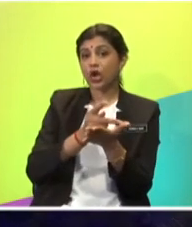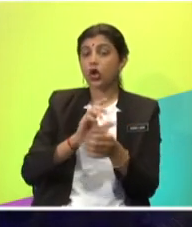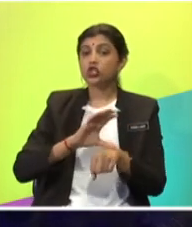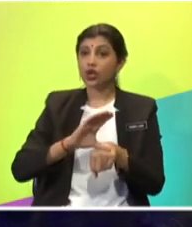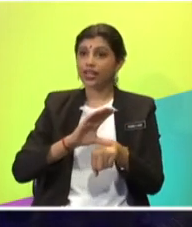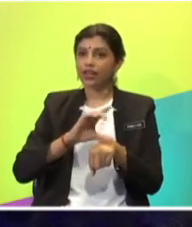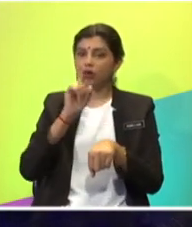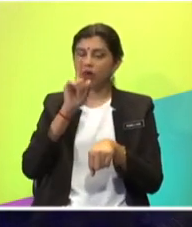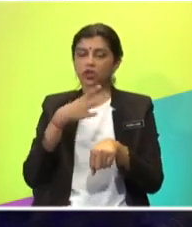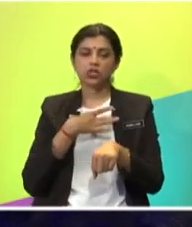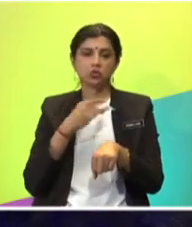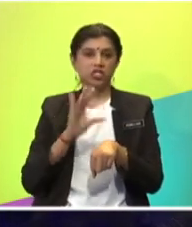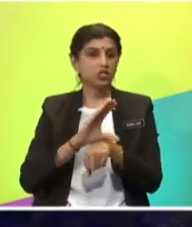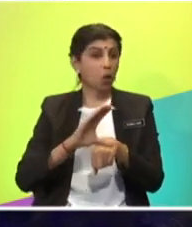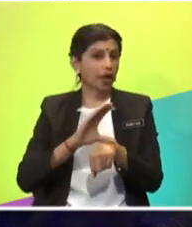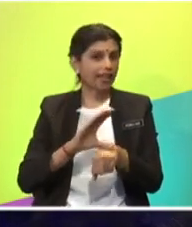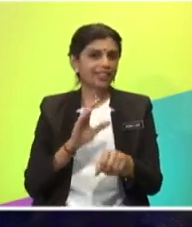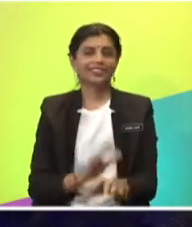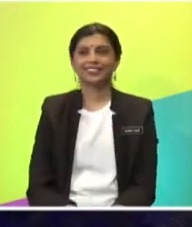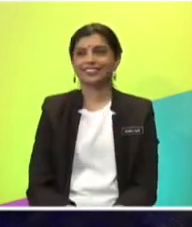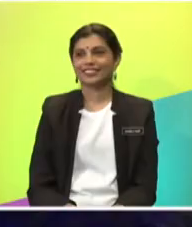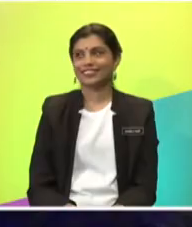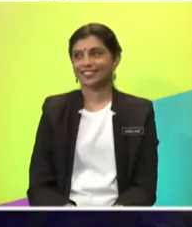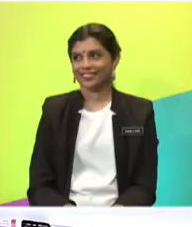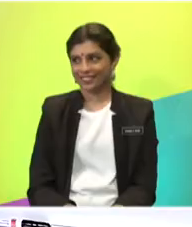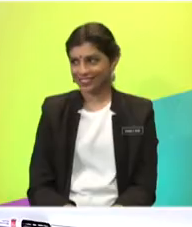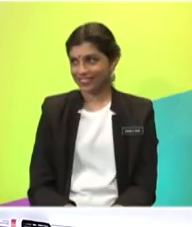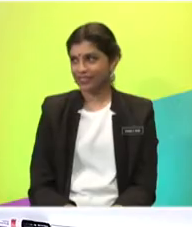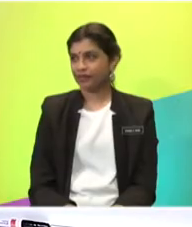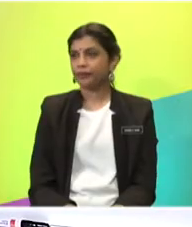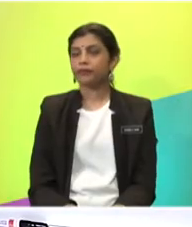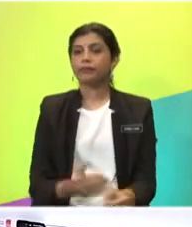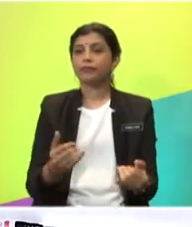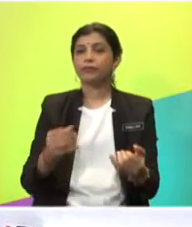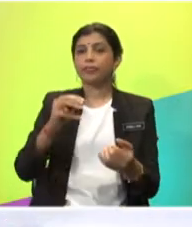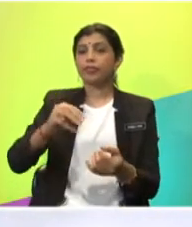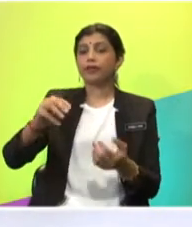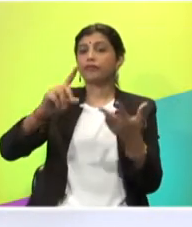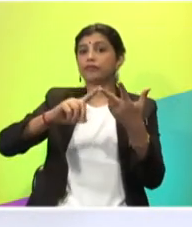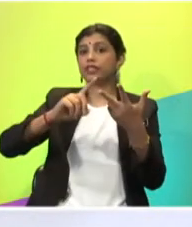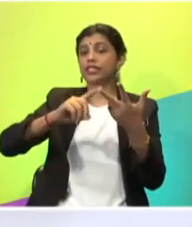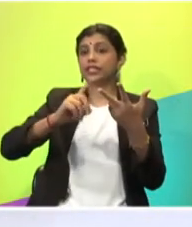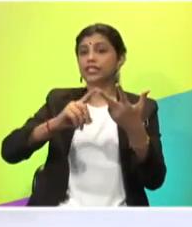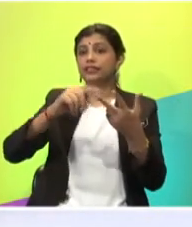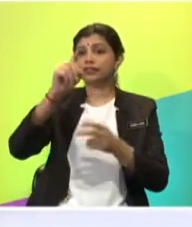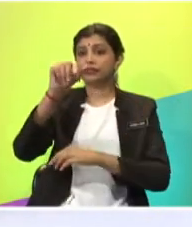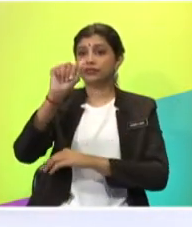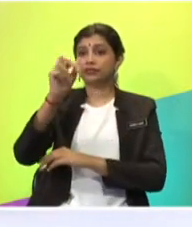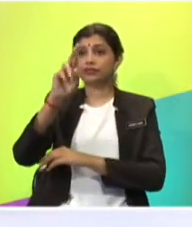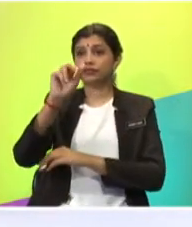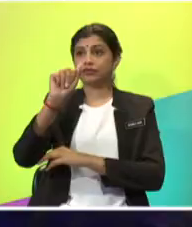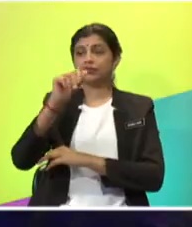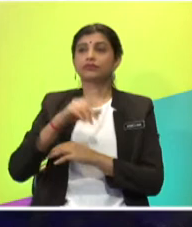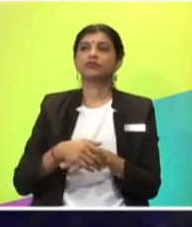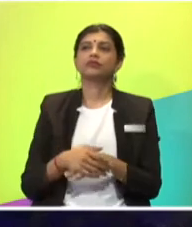Coklat. Oh, coklat. Same lah. Sama lah, Luis. Okey, seterusnya Azara. Baik. Azara nak pilih apa?